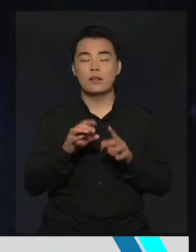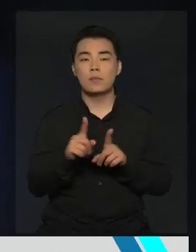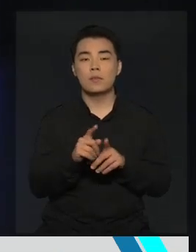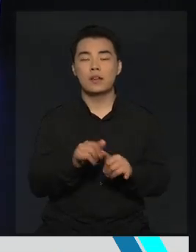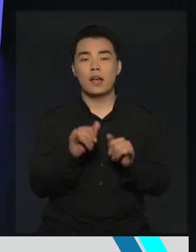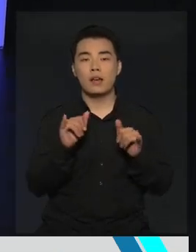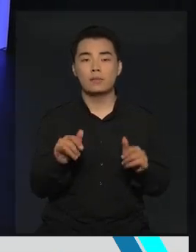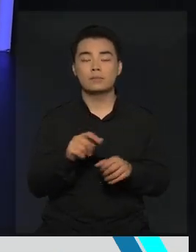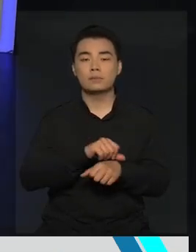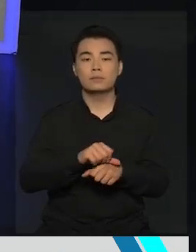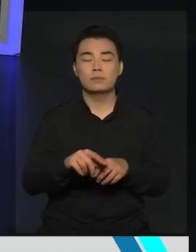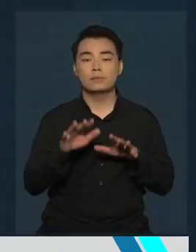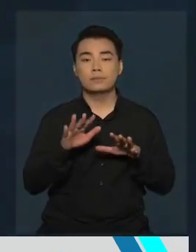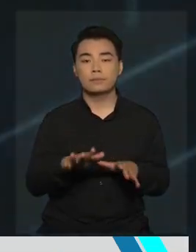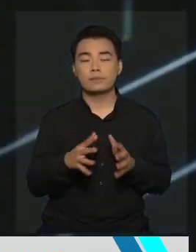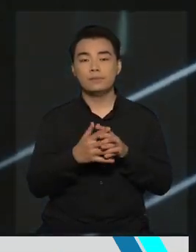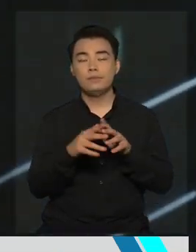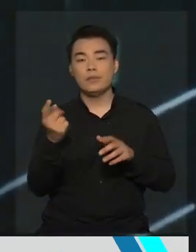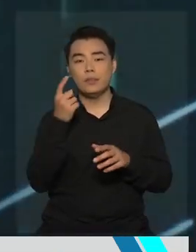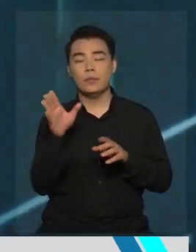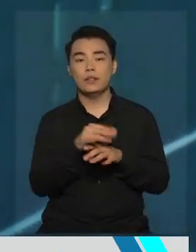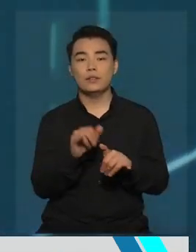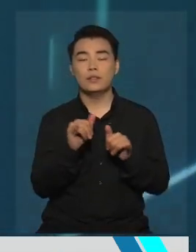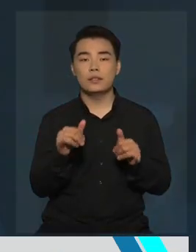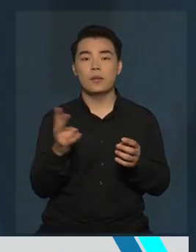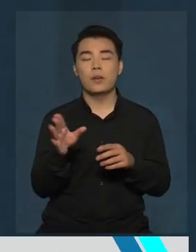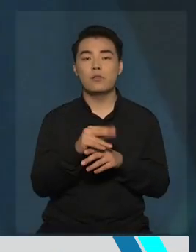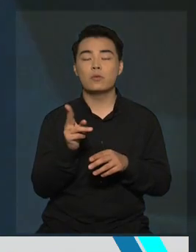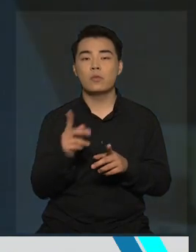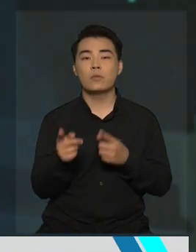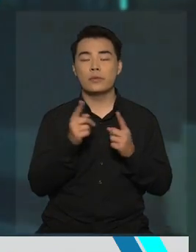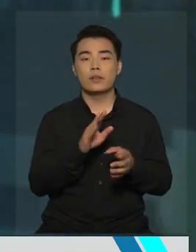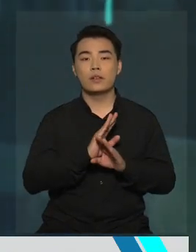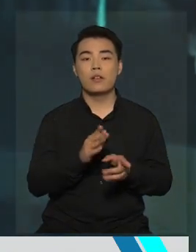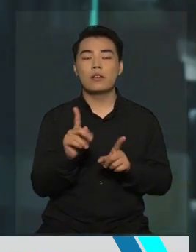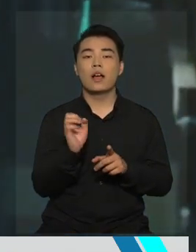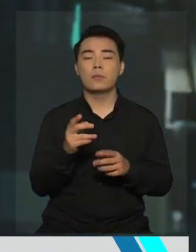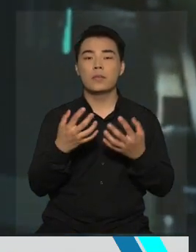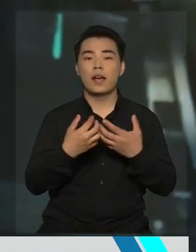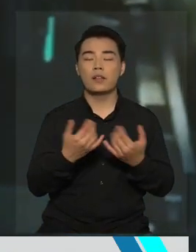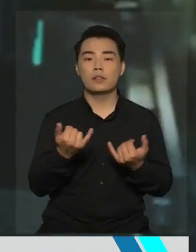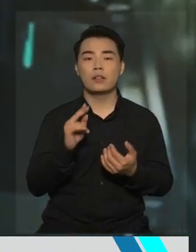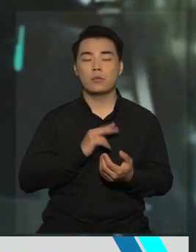развитию приграничных территорий, чтобы отток населения сокращался. Скажите, какие механизмы здесь нужны?